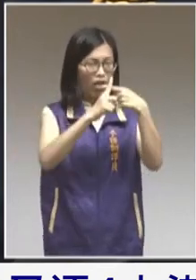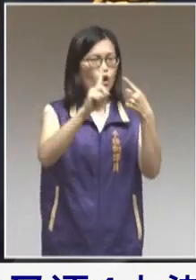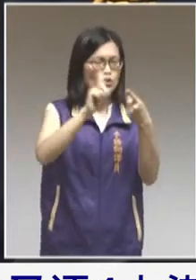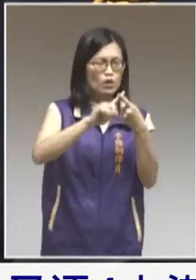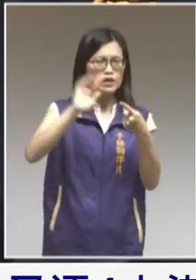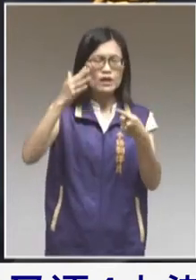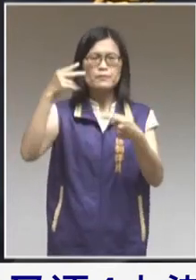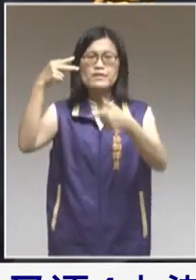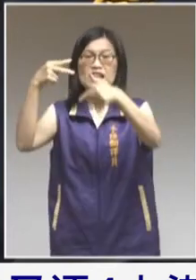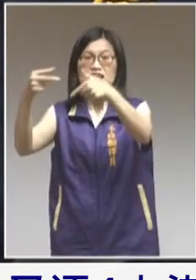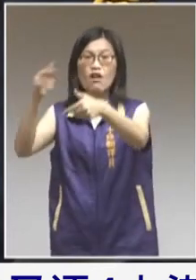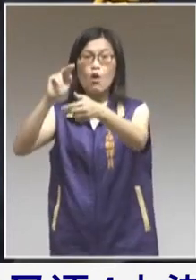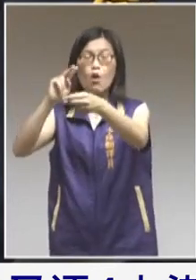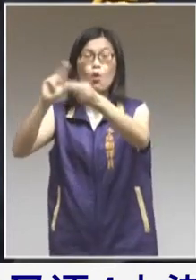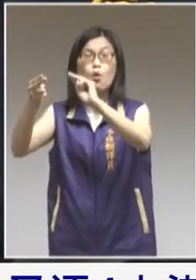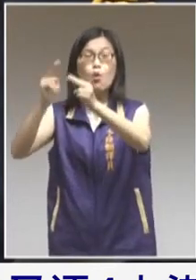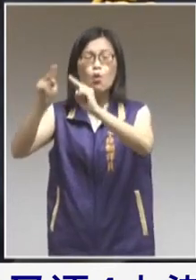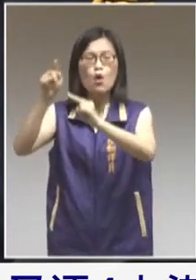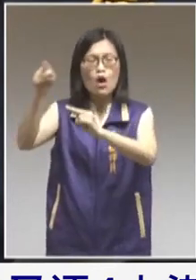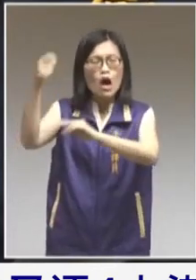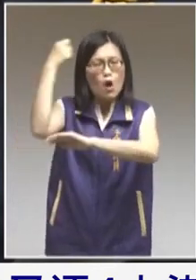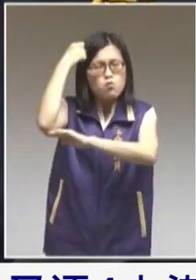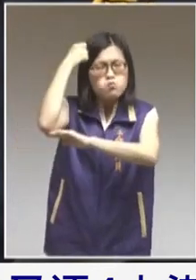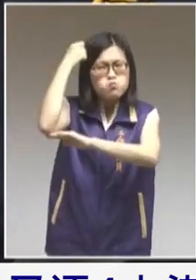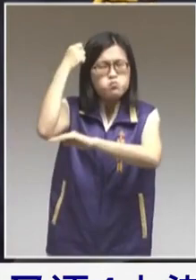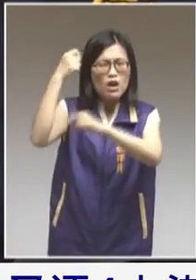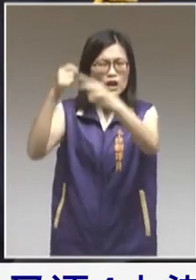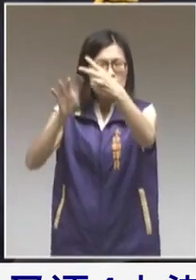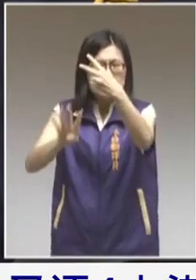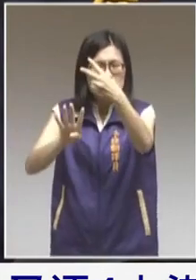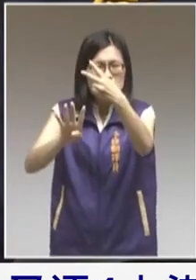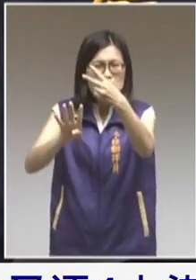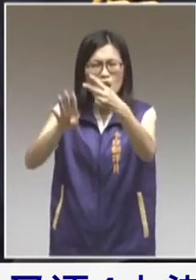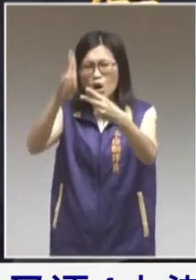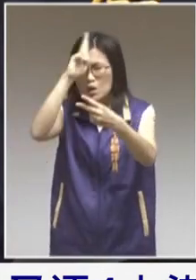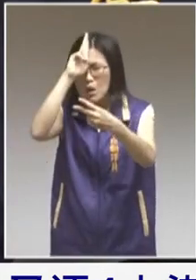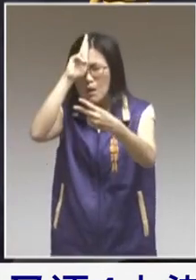在人武住家的这个中午2月4号中午的一个风